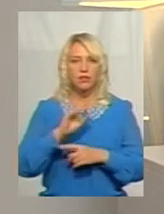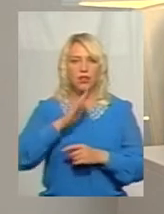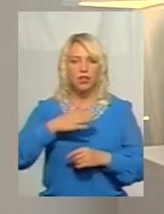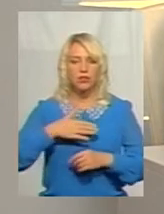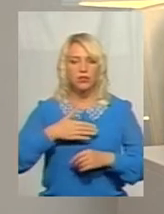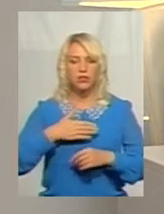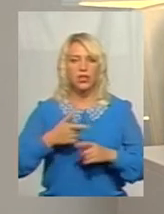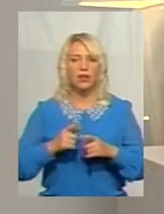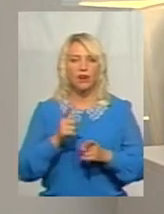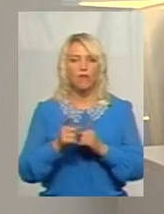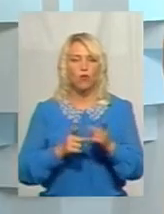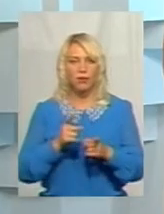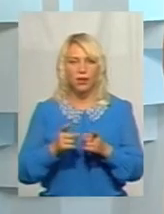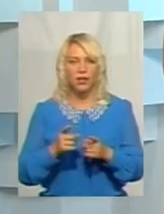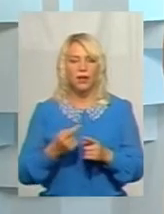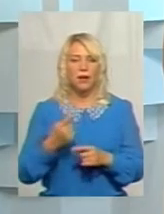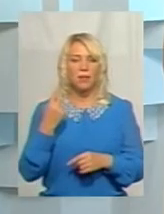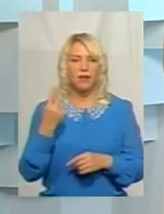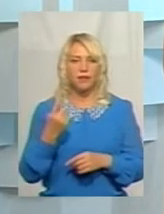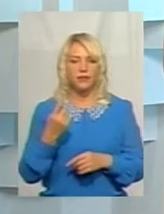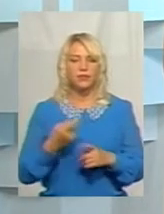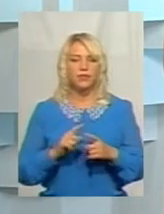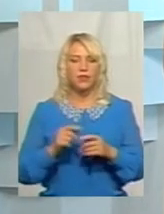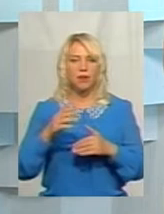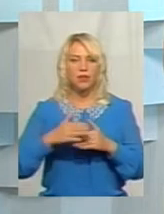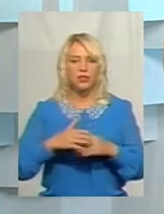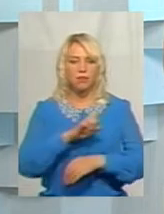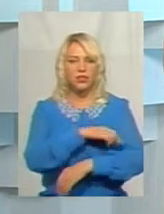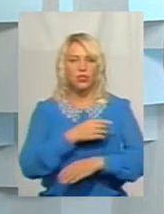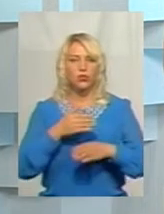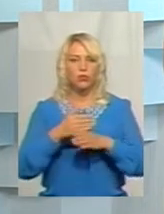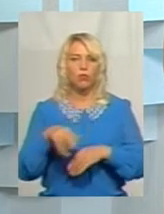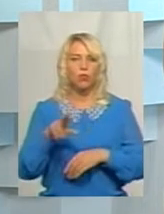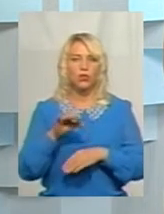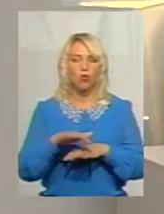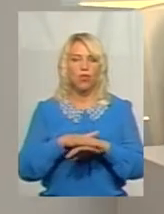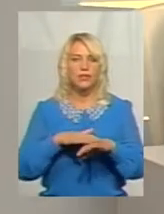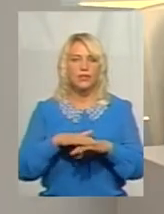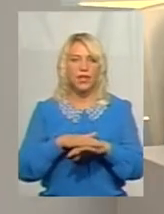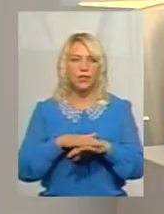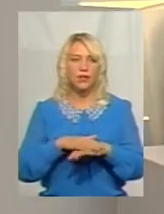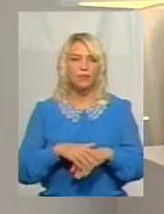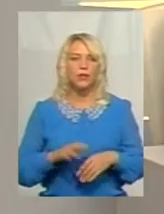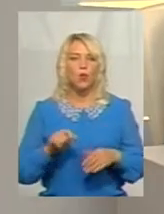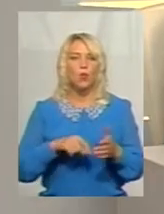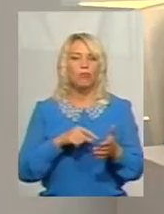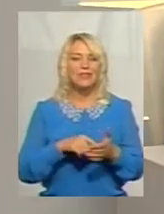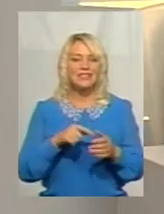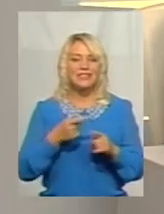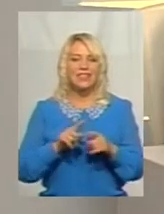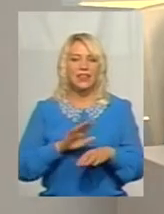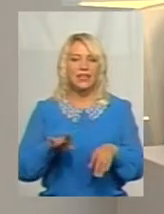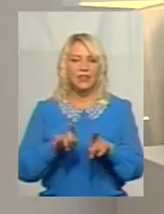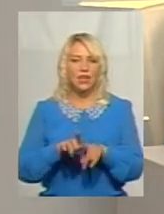цієї реформи первинної ланки, по-перше, це наближення медичної допомоги до населення. В місті, можливо, це не так